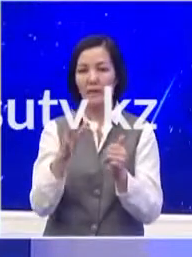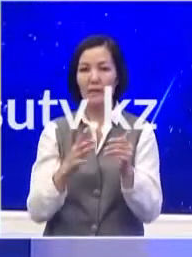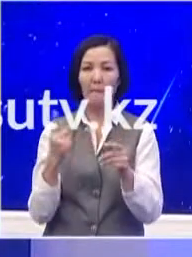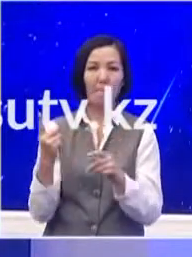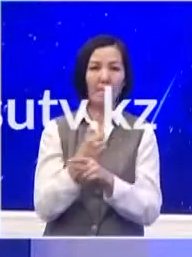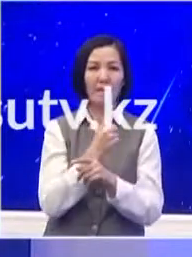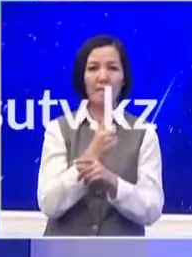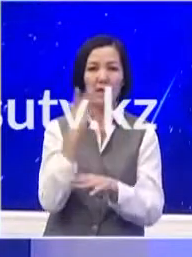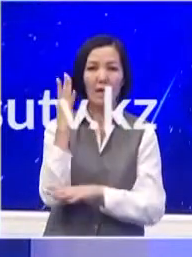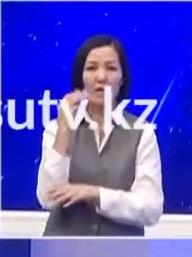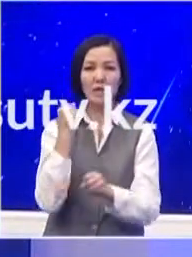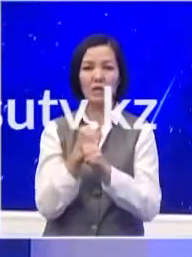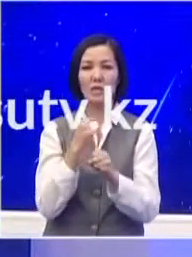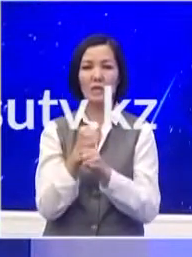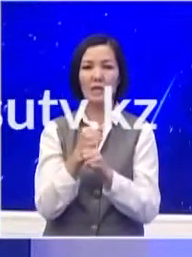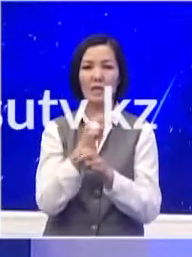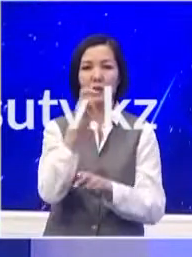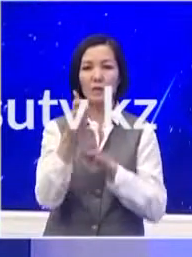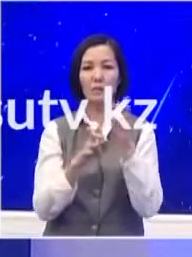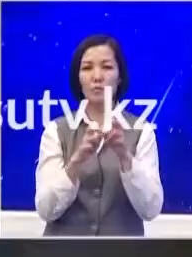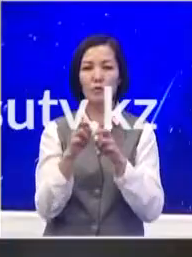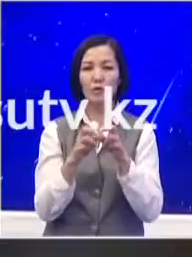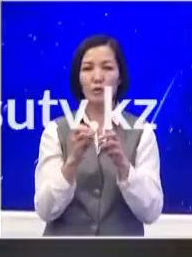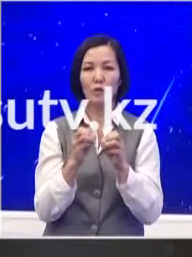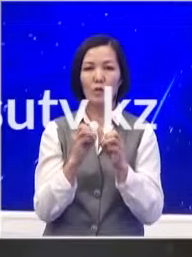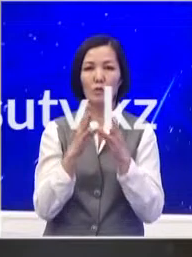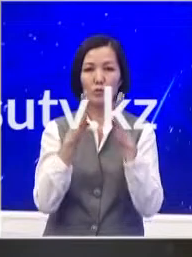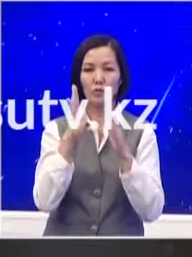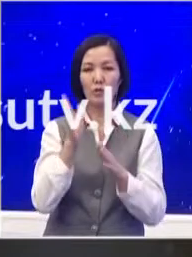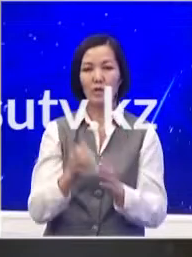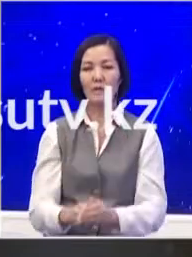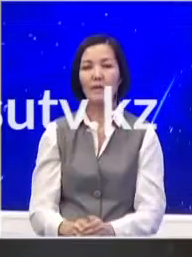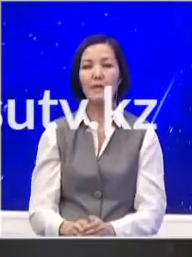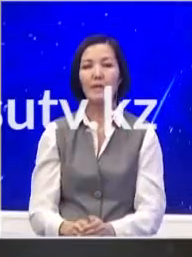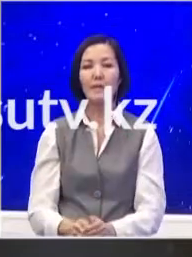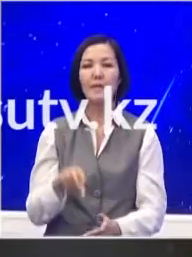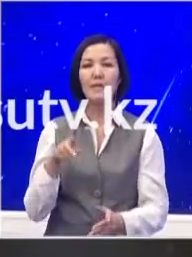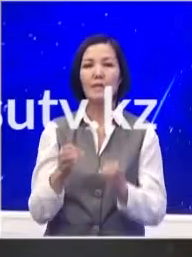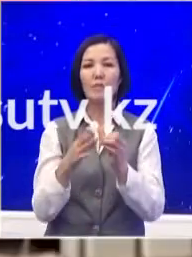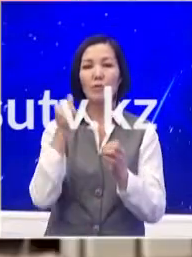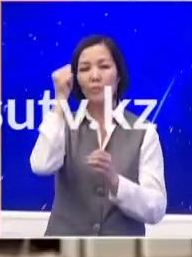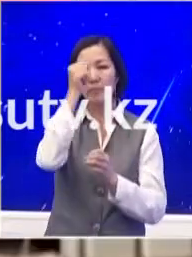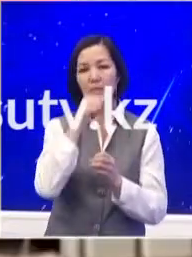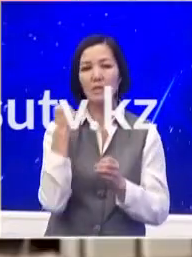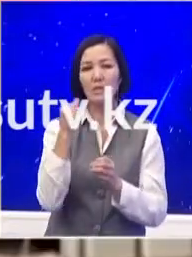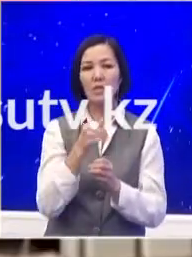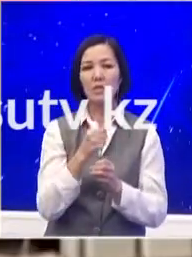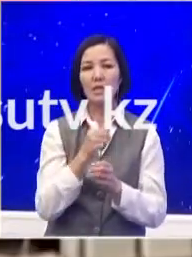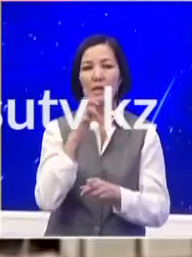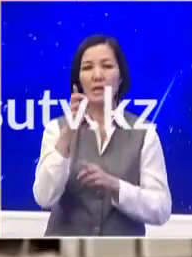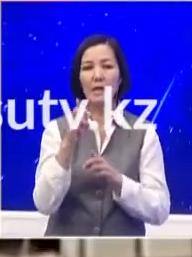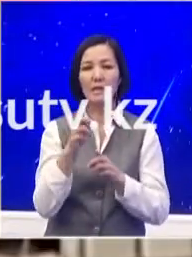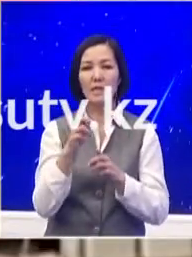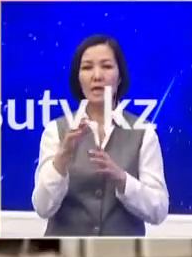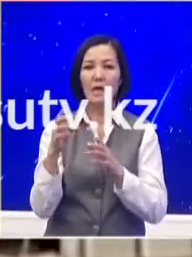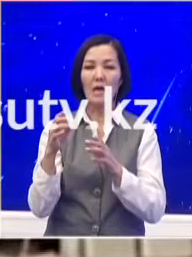рет ағаштан жасалған спутник ұшырылады. Бүгін жерге 2015 KJ-19 астероиды жақындайды.